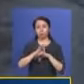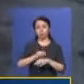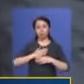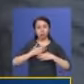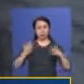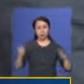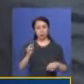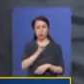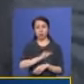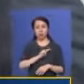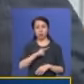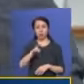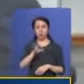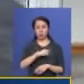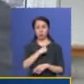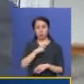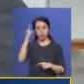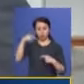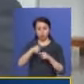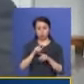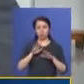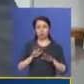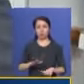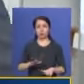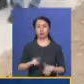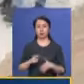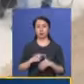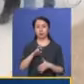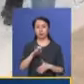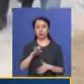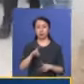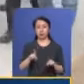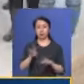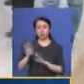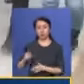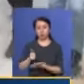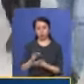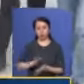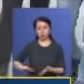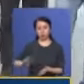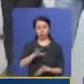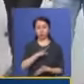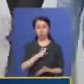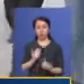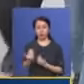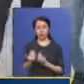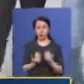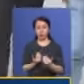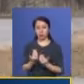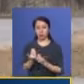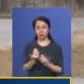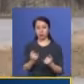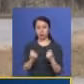работа по укреплению материально-технической базы именно бассейна. Также заместитель акима области посетил лыжно-биатлонный